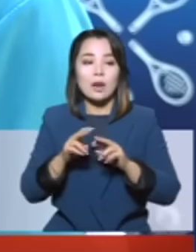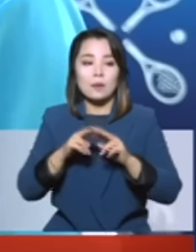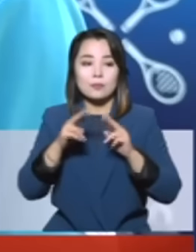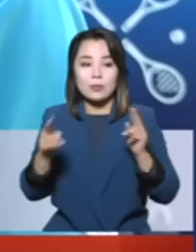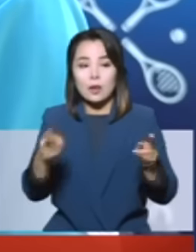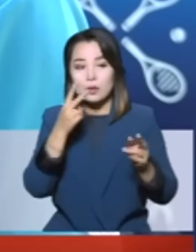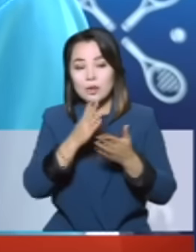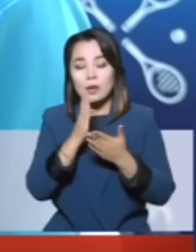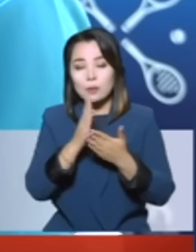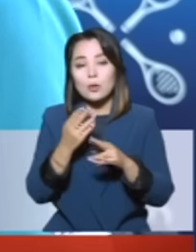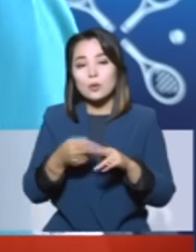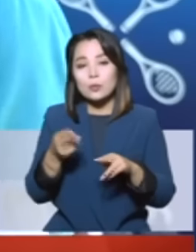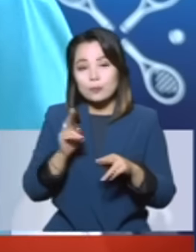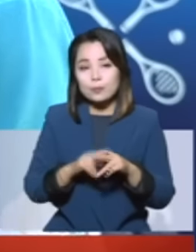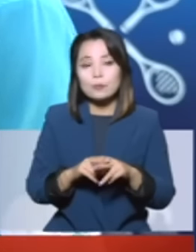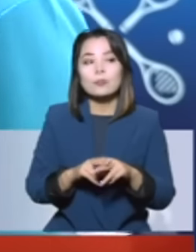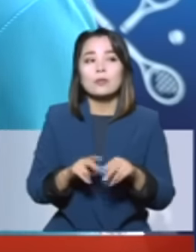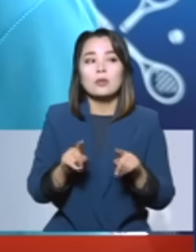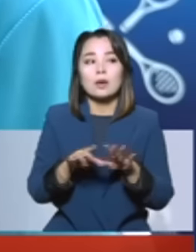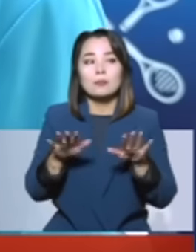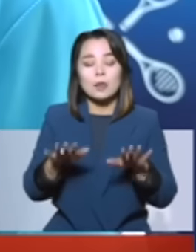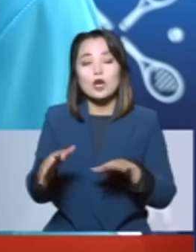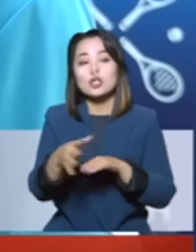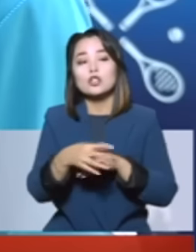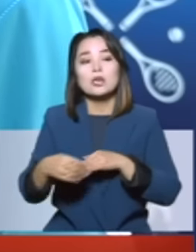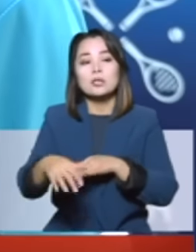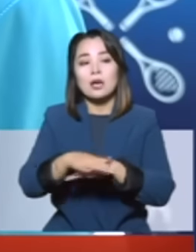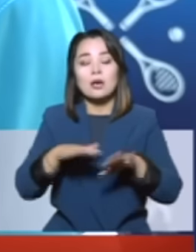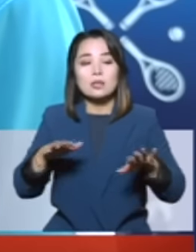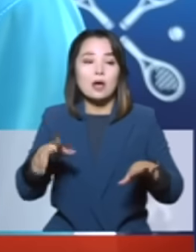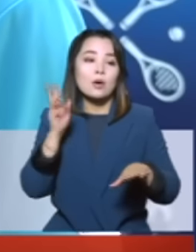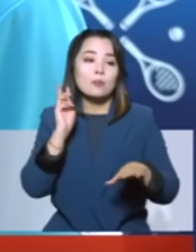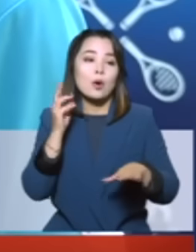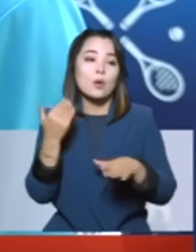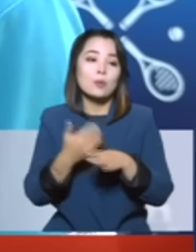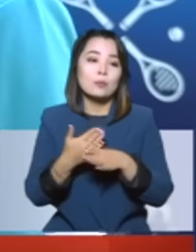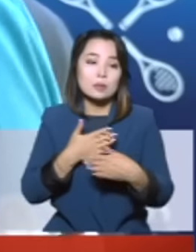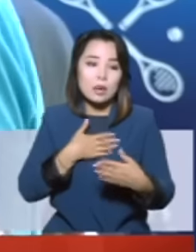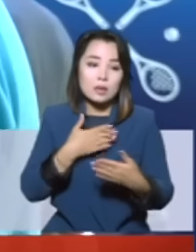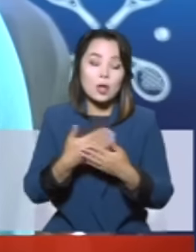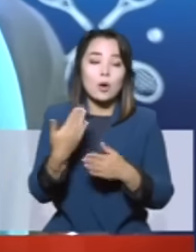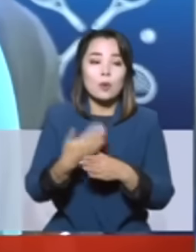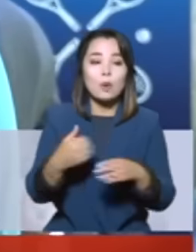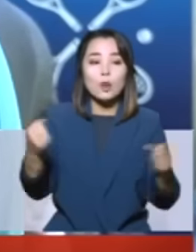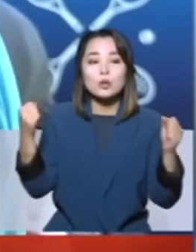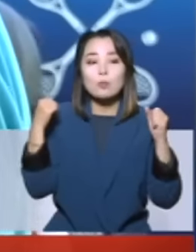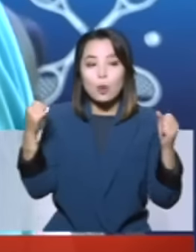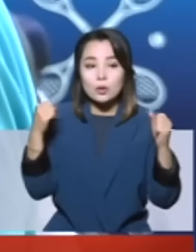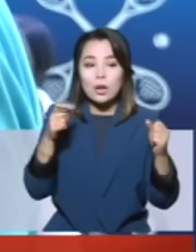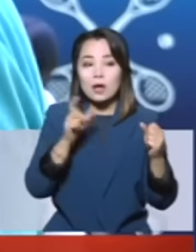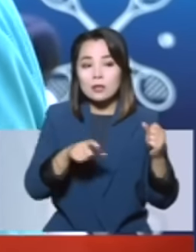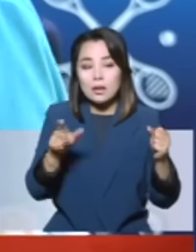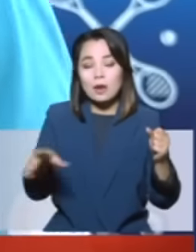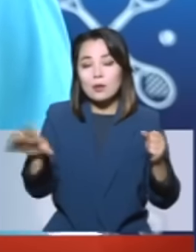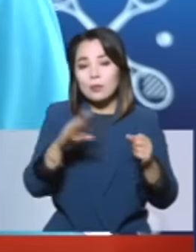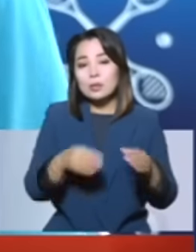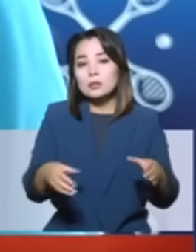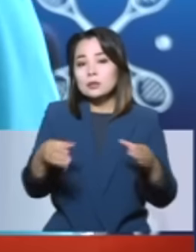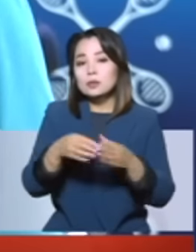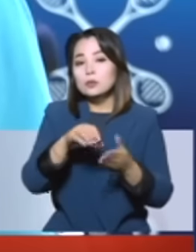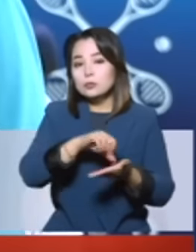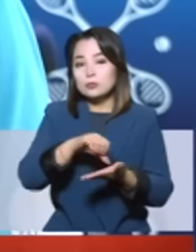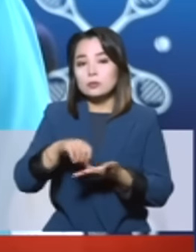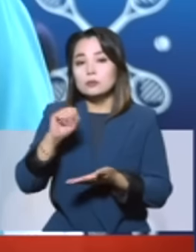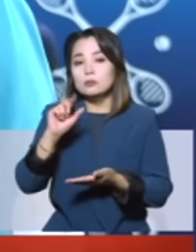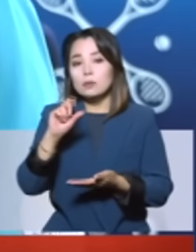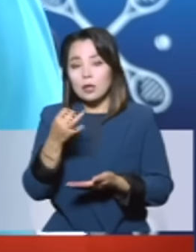келіп қалды. Сол себепті жаңағы осы жердегі жергіліктің, елшіліктің көмегімен, мұрындық болуымен біз спортшыларымыз, өздеріңіз көріп отырсыздар, жергілікті диаспора өкілдері